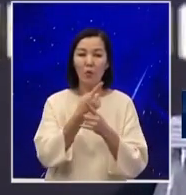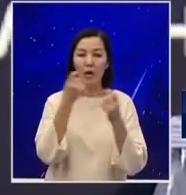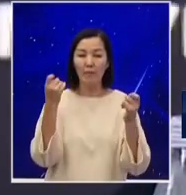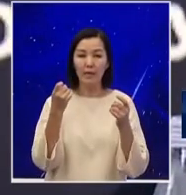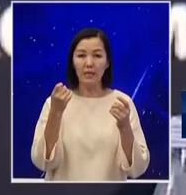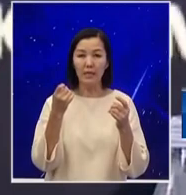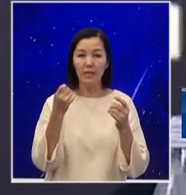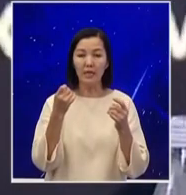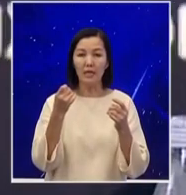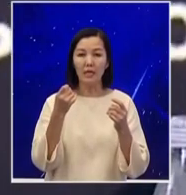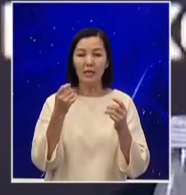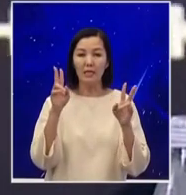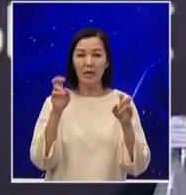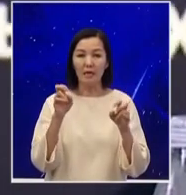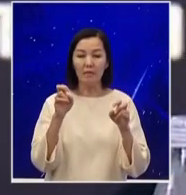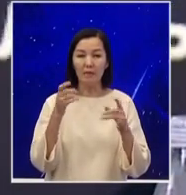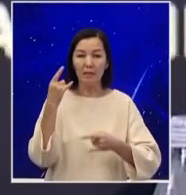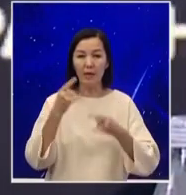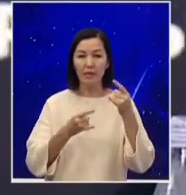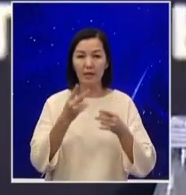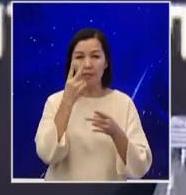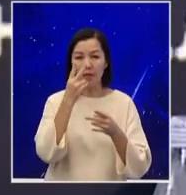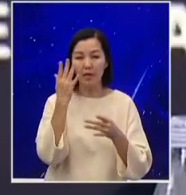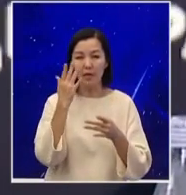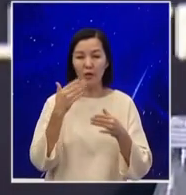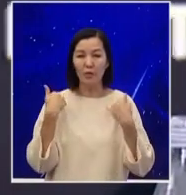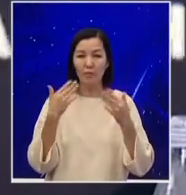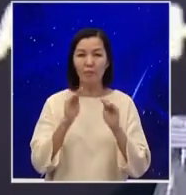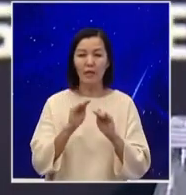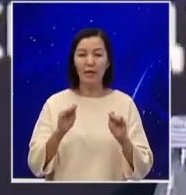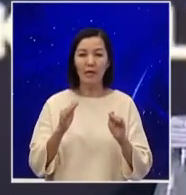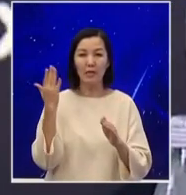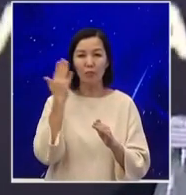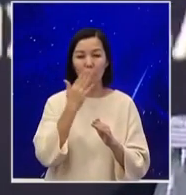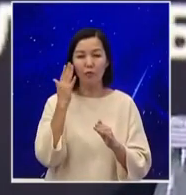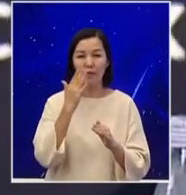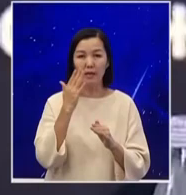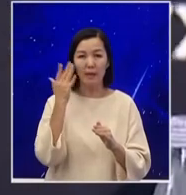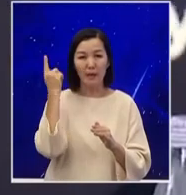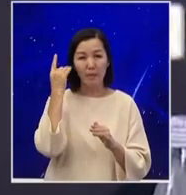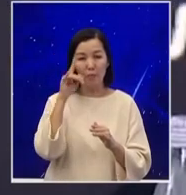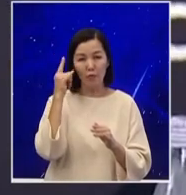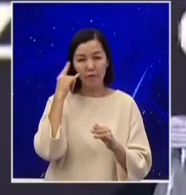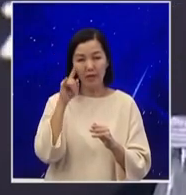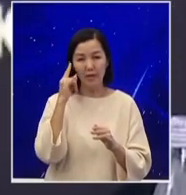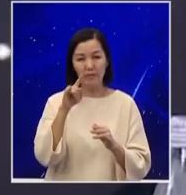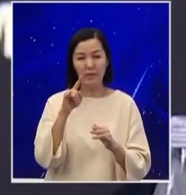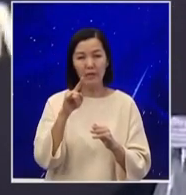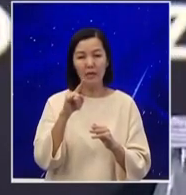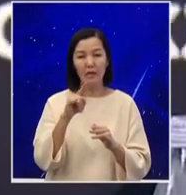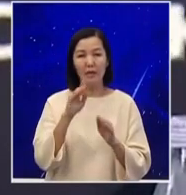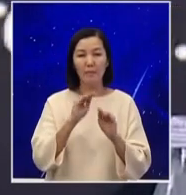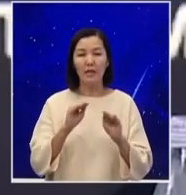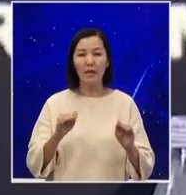сипаттағы бағдарламалар көрсетіледі. Сонымен қатар балаларға арналған мультфильмдер, балаларға базарлық,